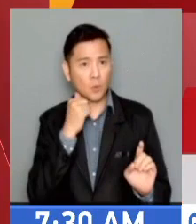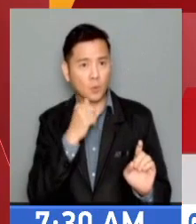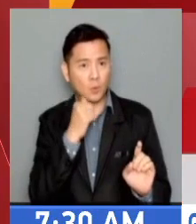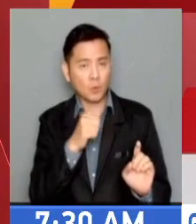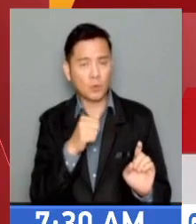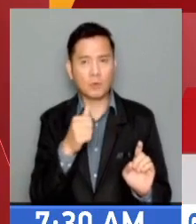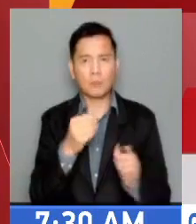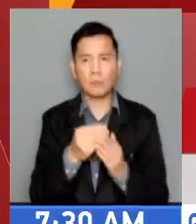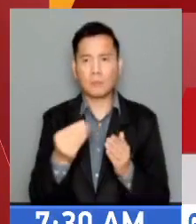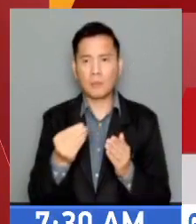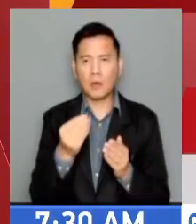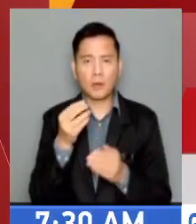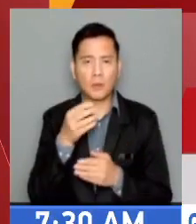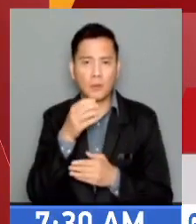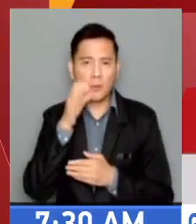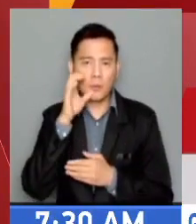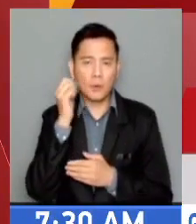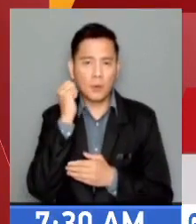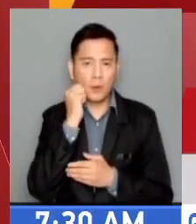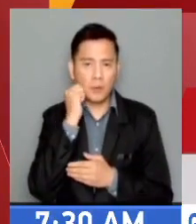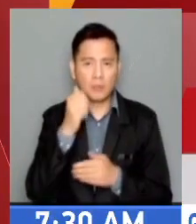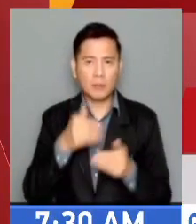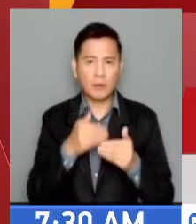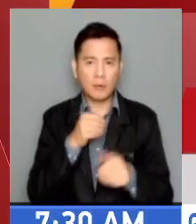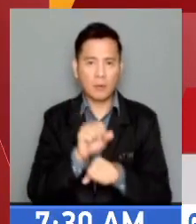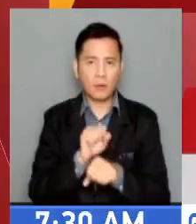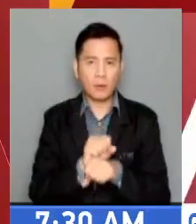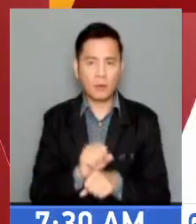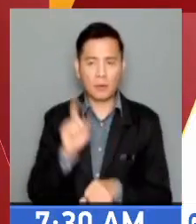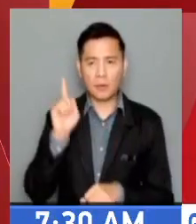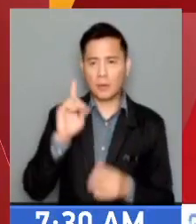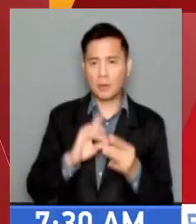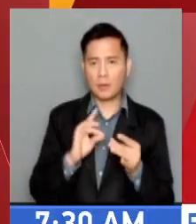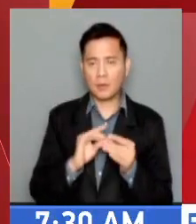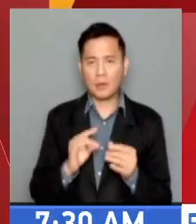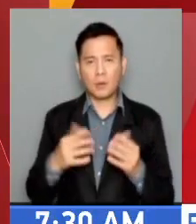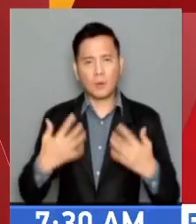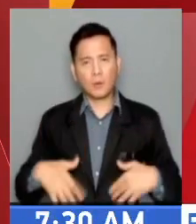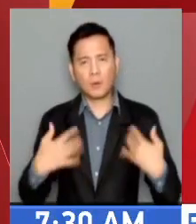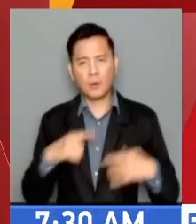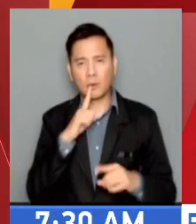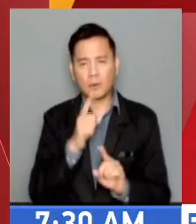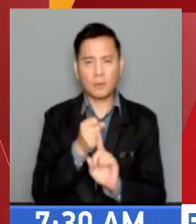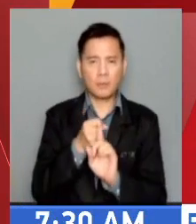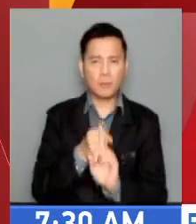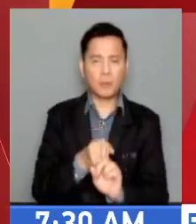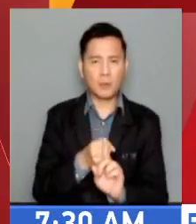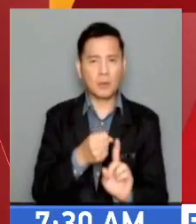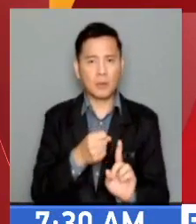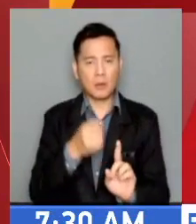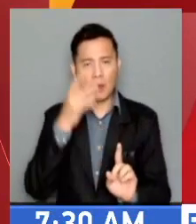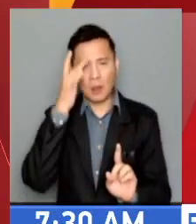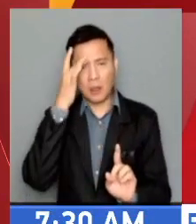mga mamamayan, abot ang taas nila ng mga presyo ng bilihin, hindi naman tumataas yung ating